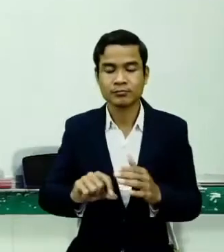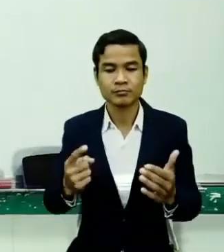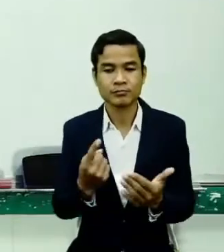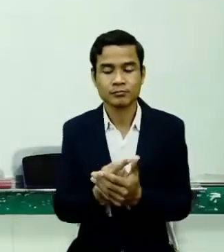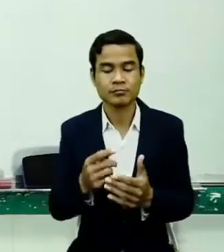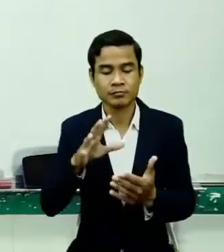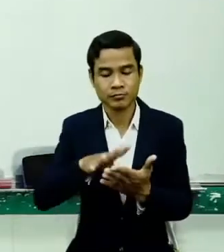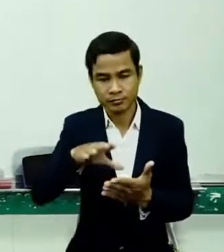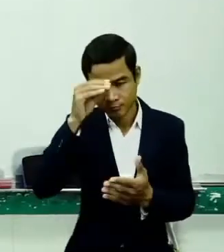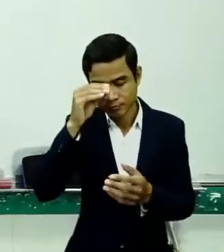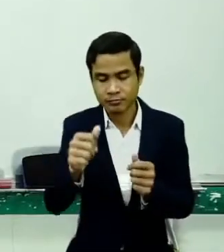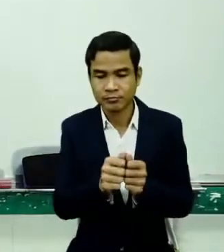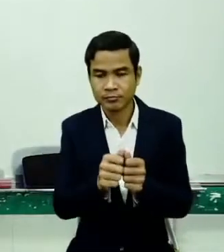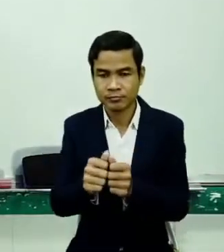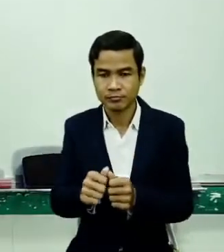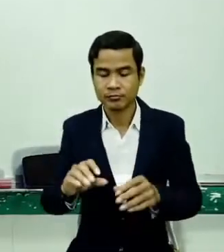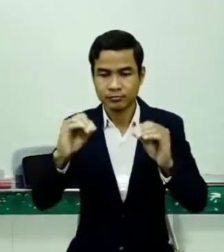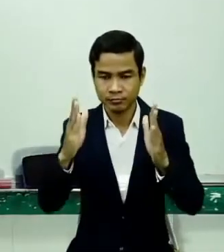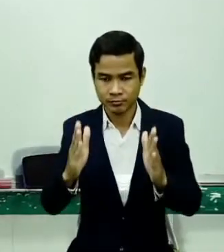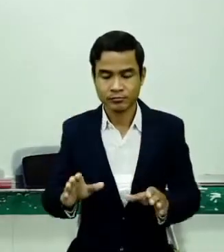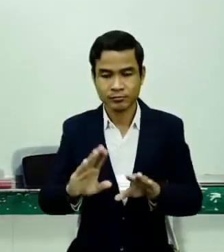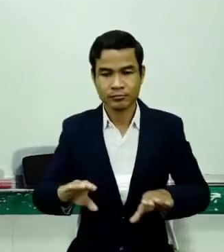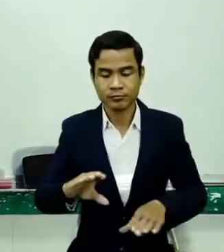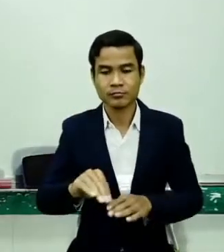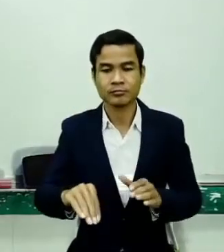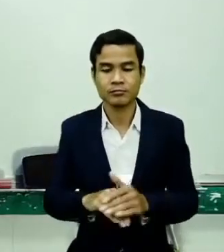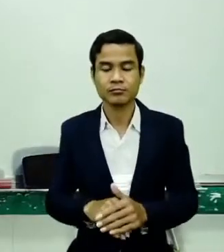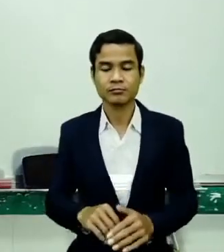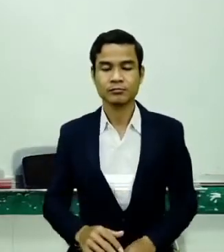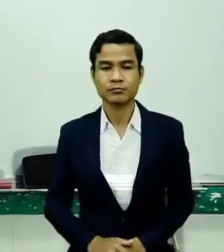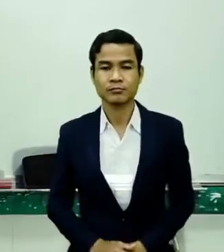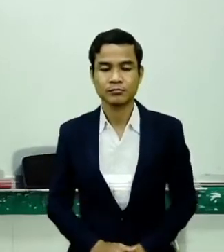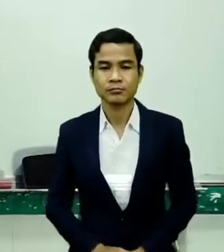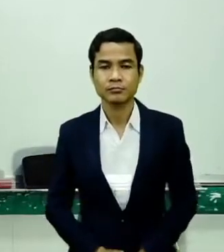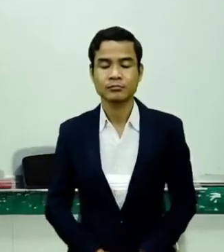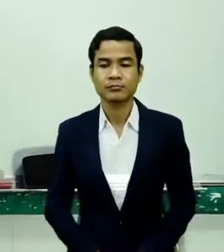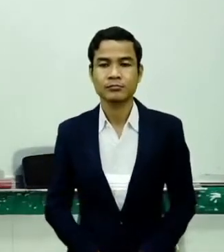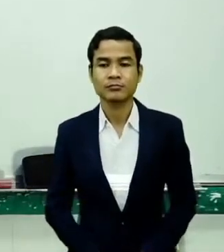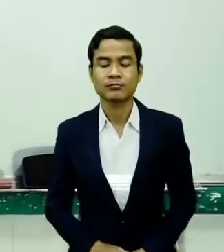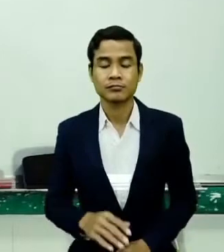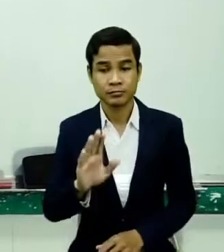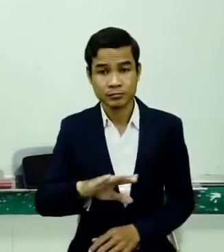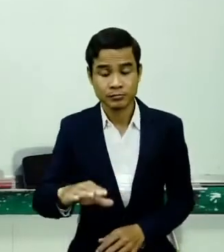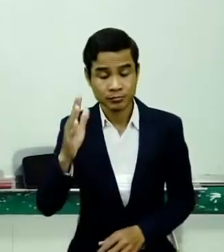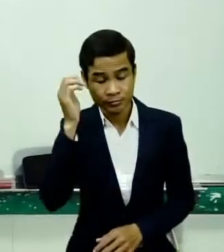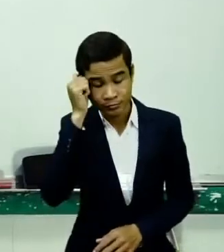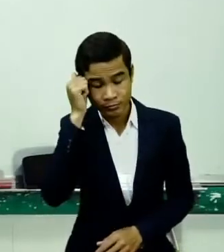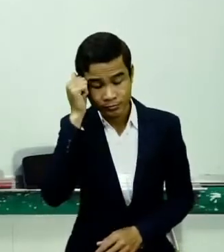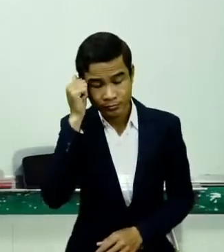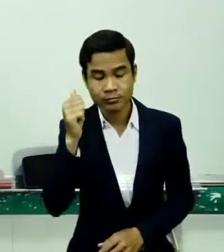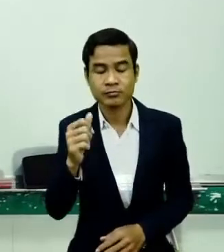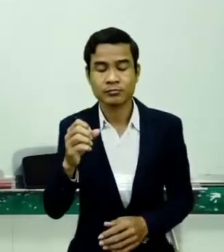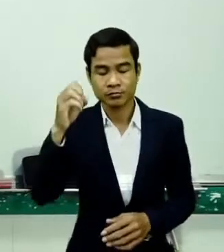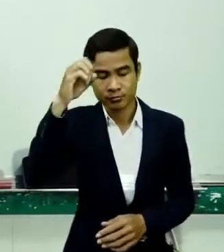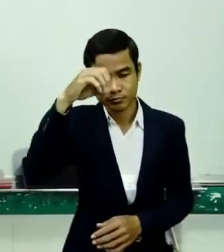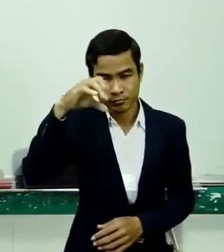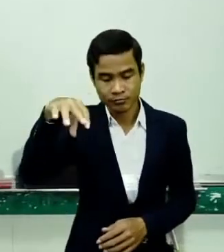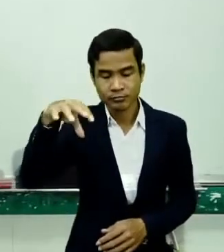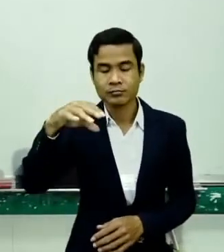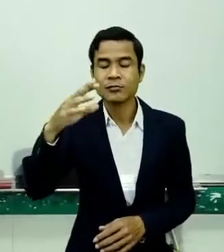ន្តសិក្សាជាមួយនឹងគ្រូចាអឺកូនចាំទេថាជារៀងរាល់